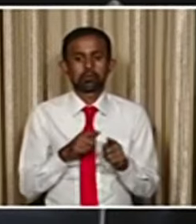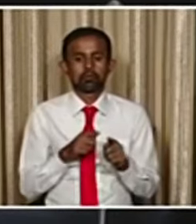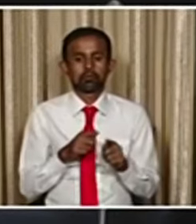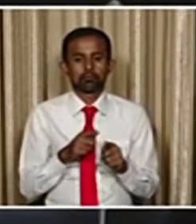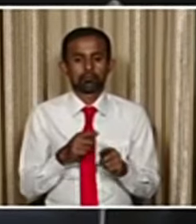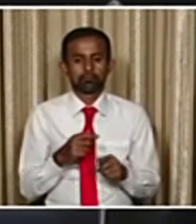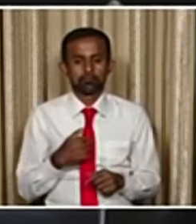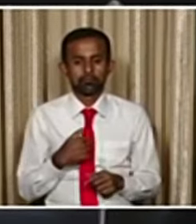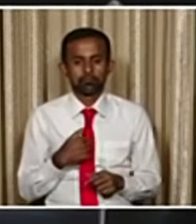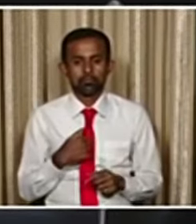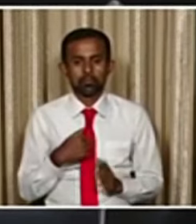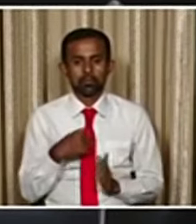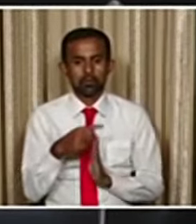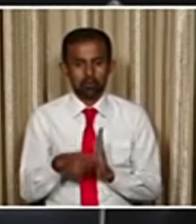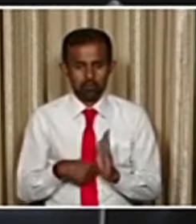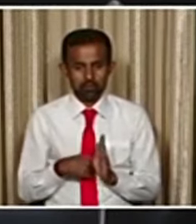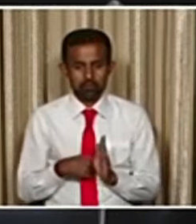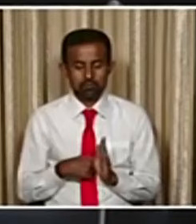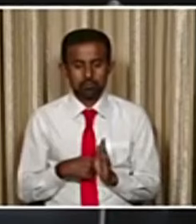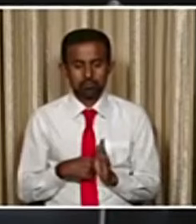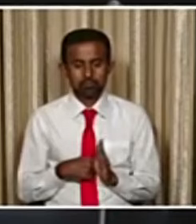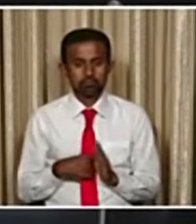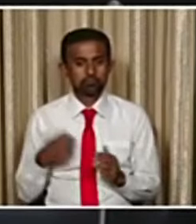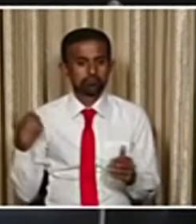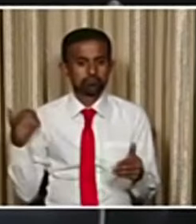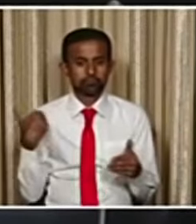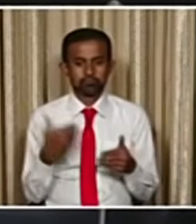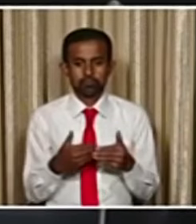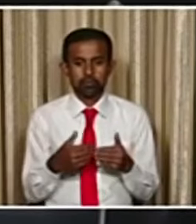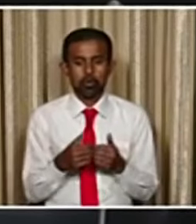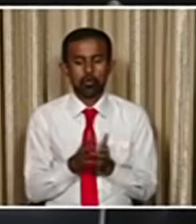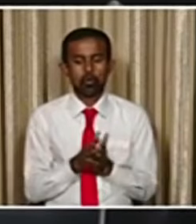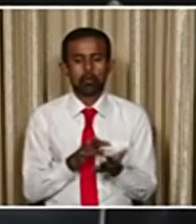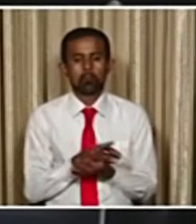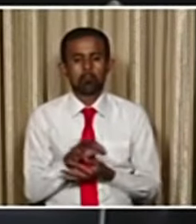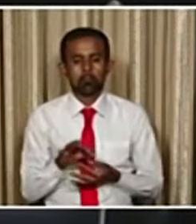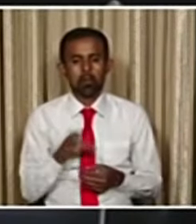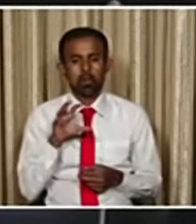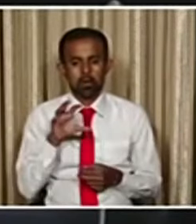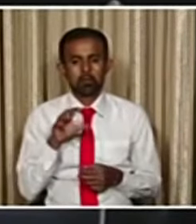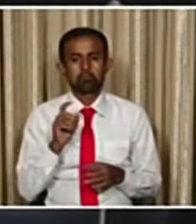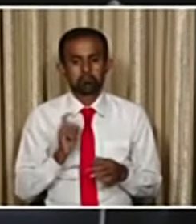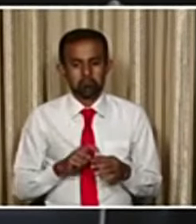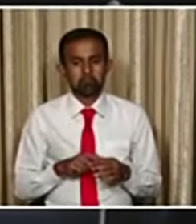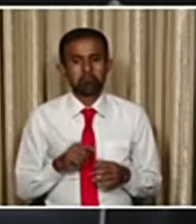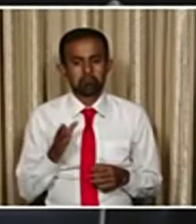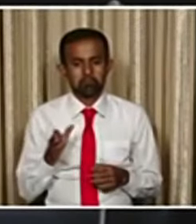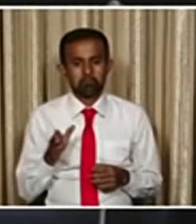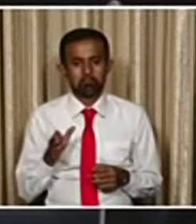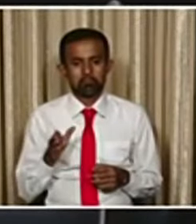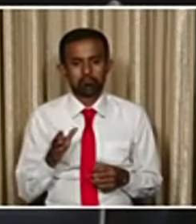හිතන්නේ මේ රට මෙච්චර කල් වෙලා තියෙන්නේ ඕනෑම ප්‍රජාතන්ත්‍රවාදී රටක තියෙනවා මේ ප්‍රශ්නය.